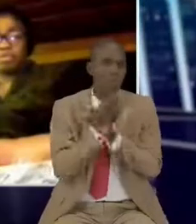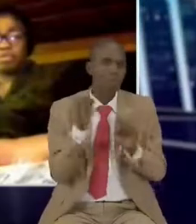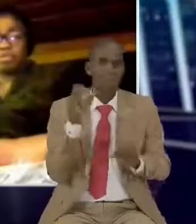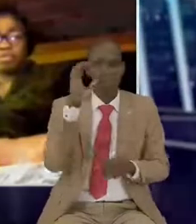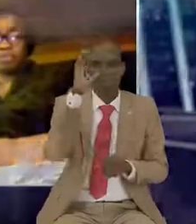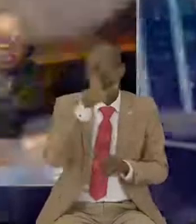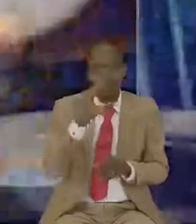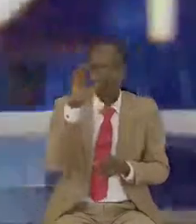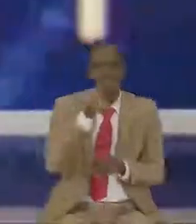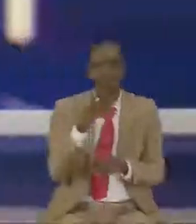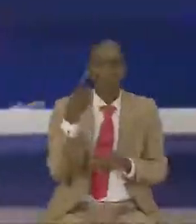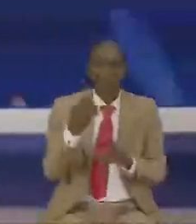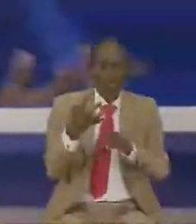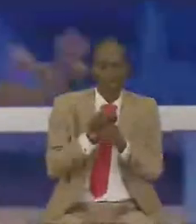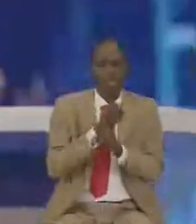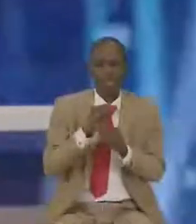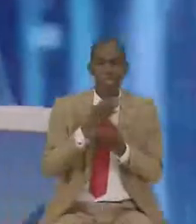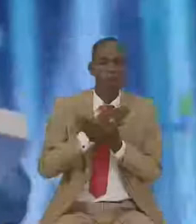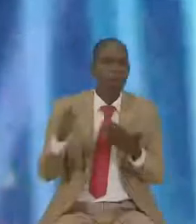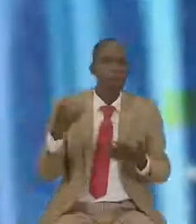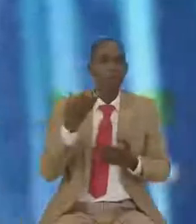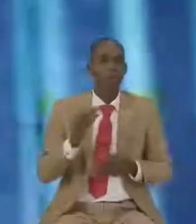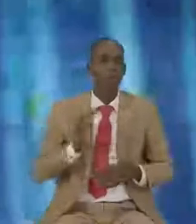la libération? Est-ce le salut?